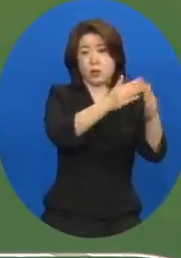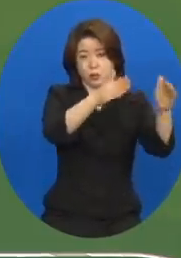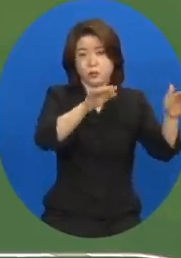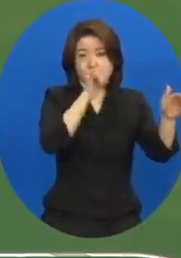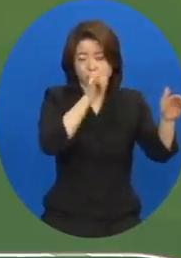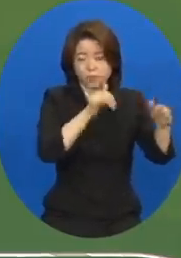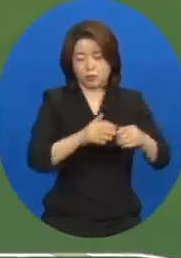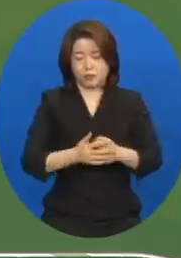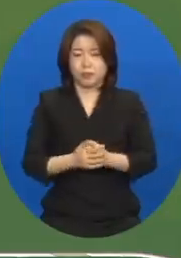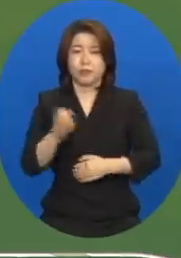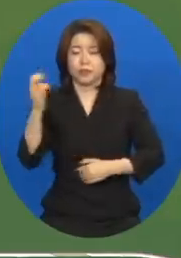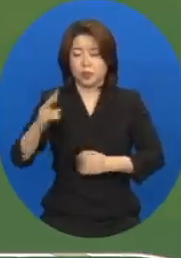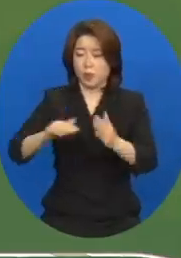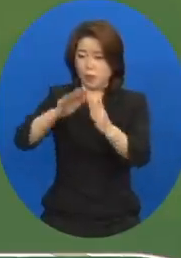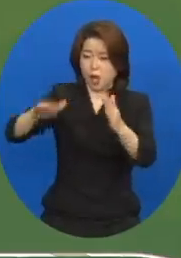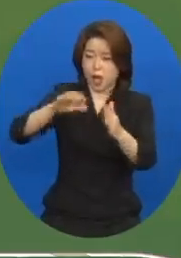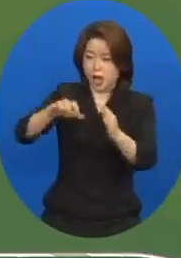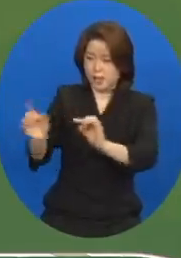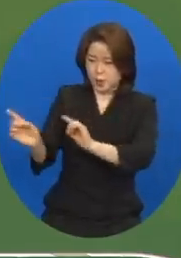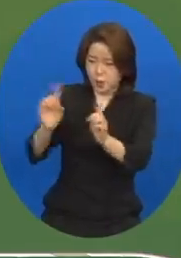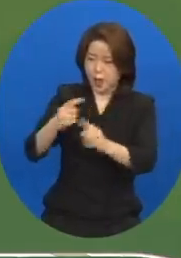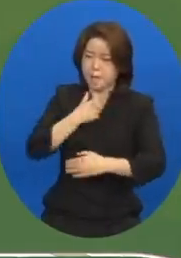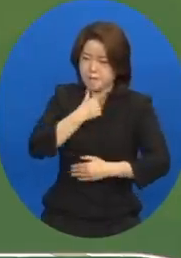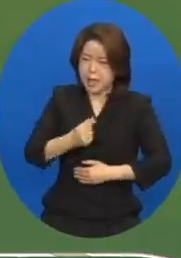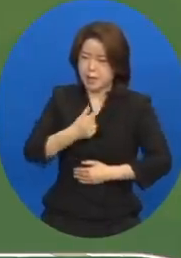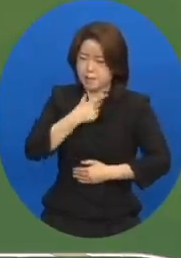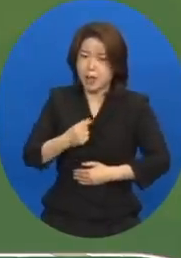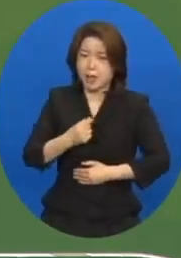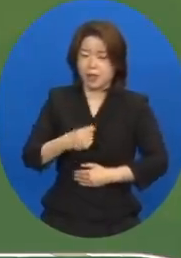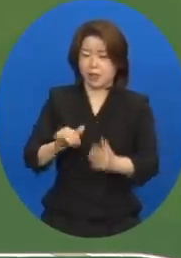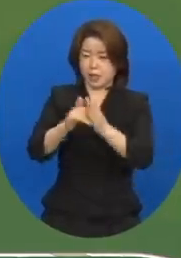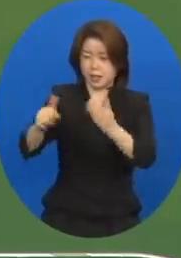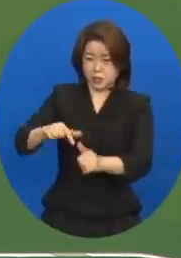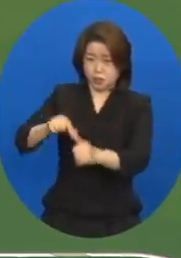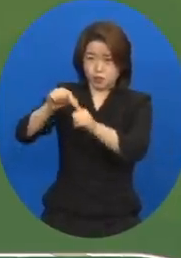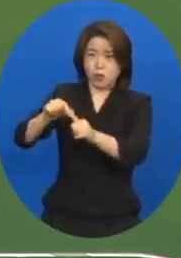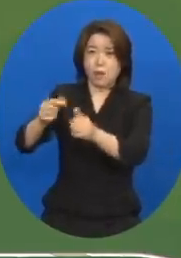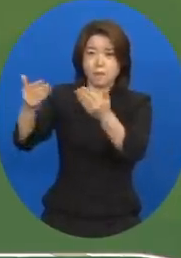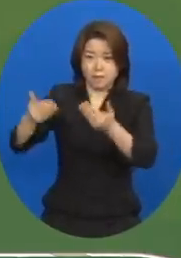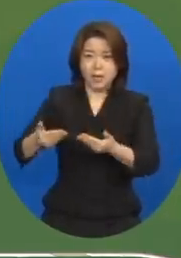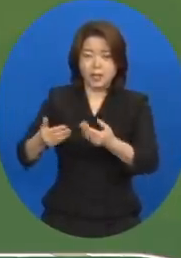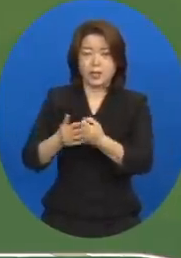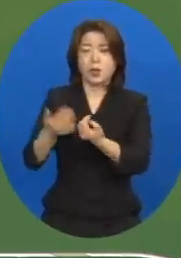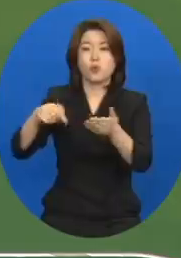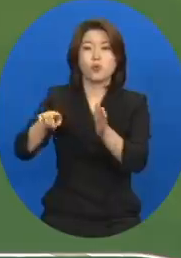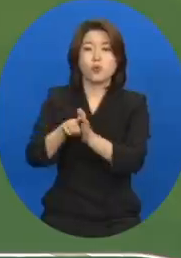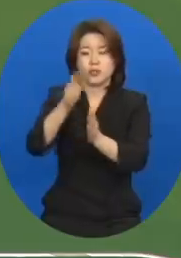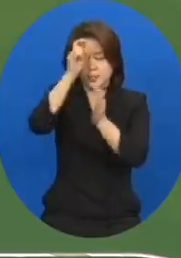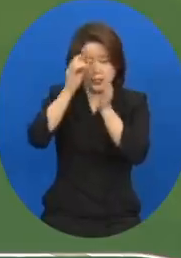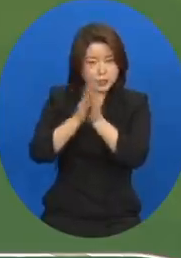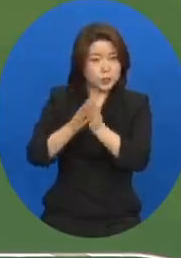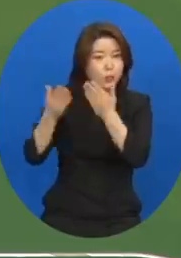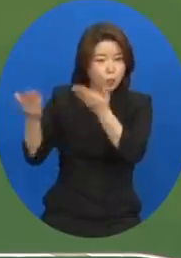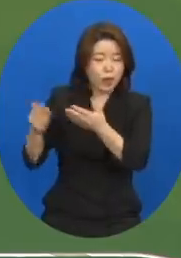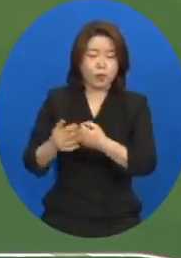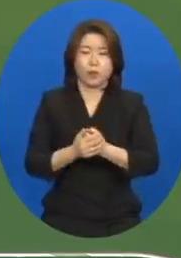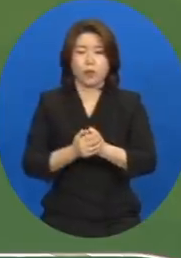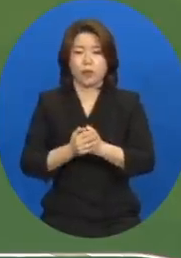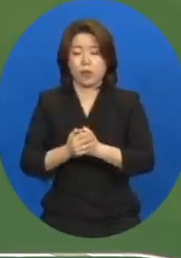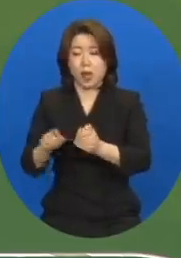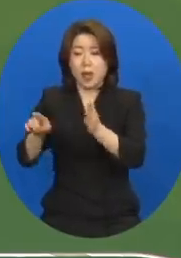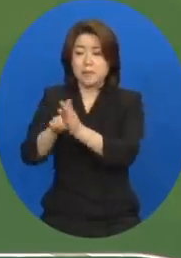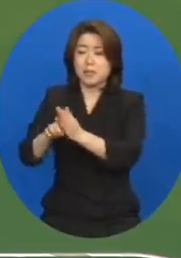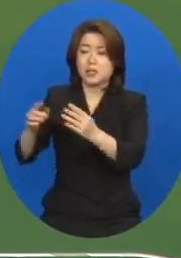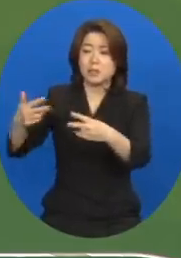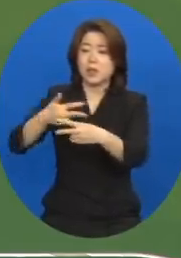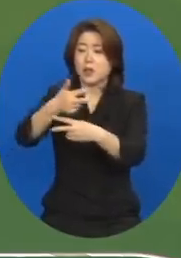있습니다. 가정이 회복되기를, 가족들이 구원되기를 위해서 기도하고 믿음의 여리고성을